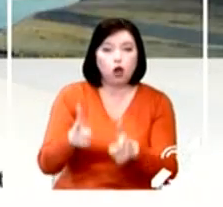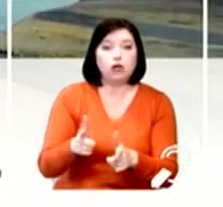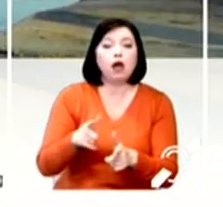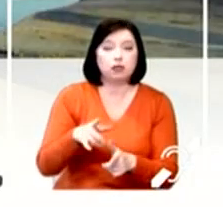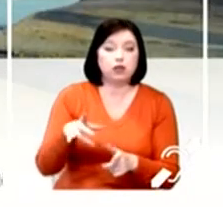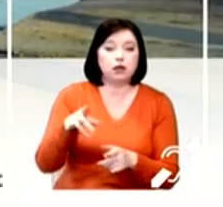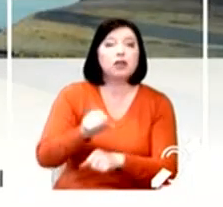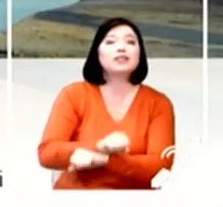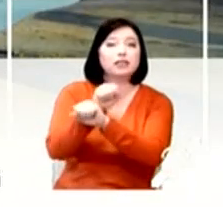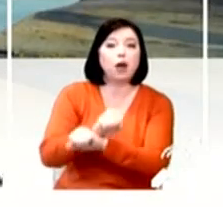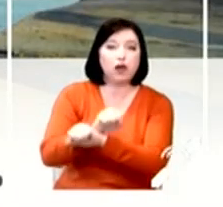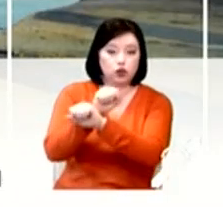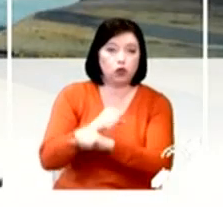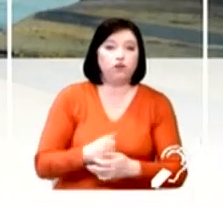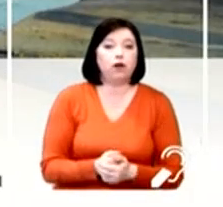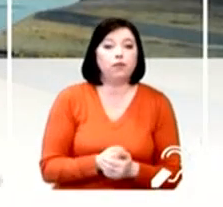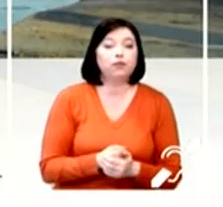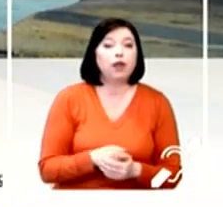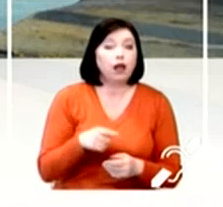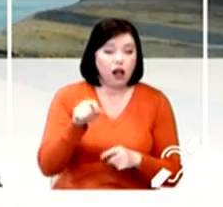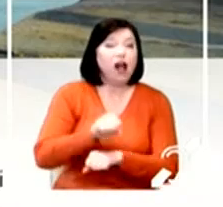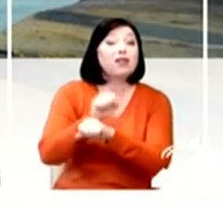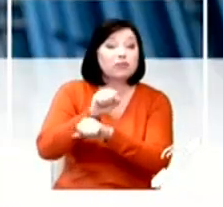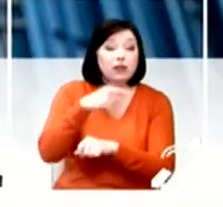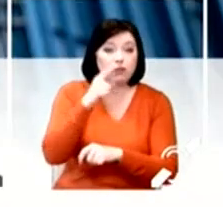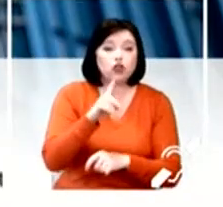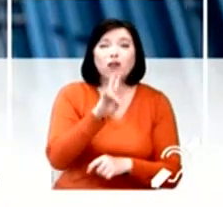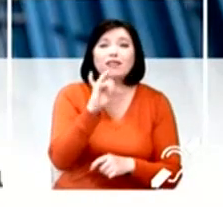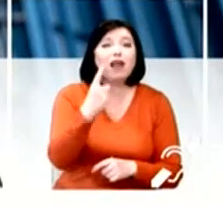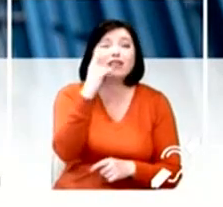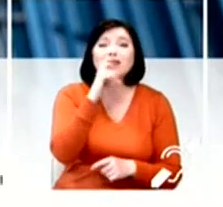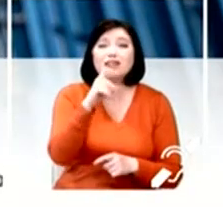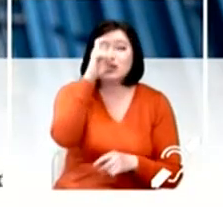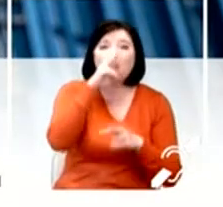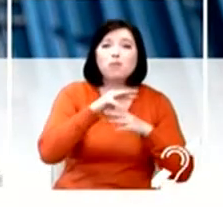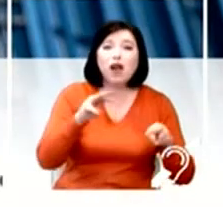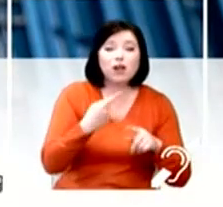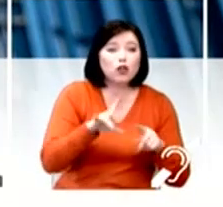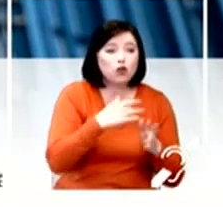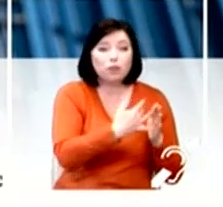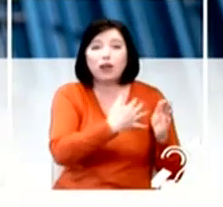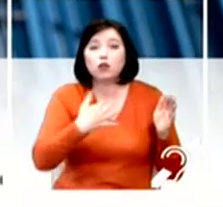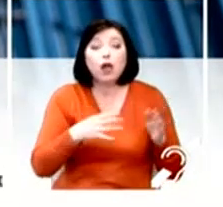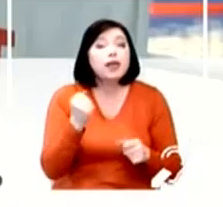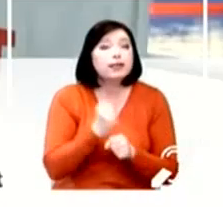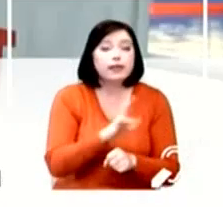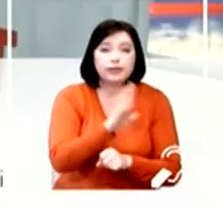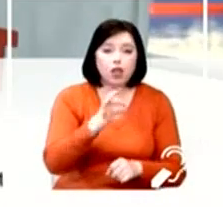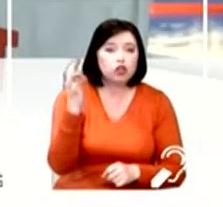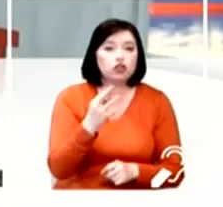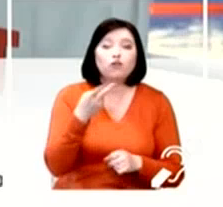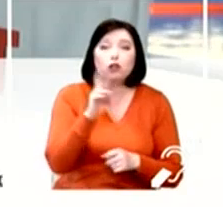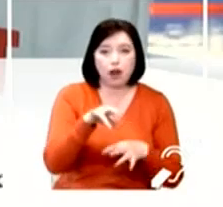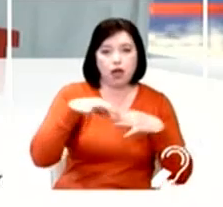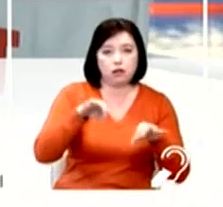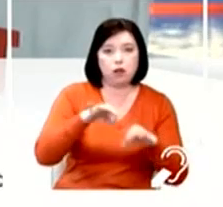din transportul rutier, feroviar și maritim. Greviștii spun că niciunul dintre guvernele care s-au perindat la putere nu a făcut nimic pentru